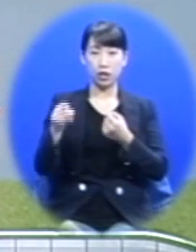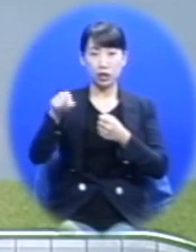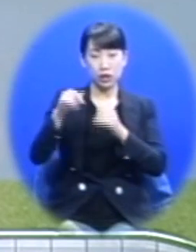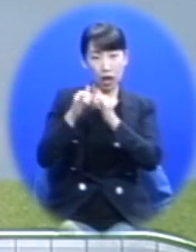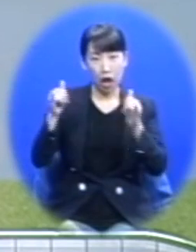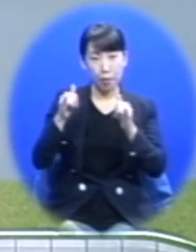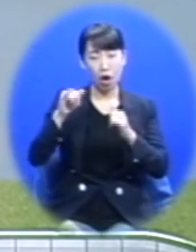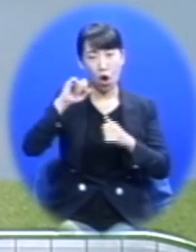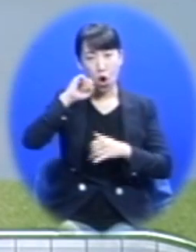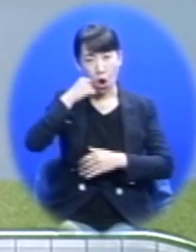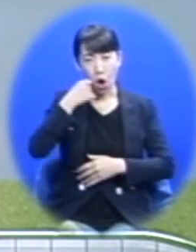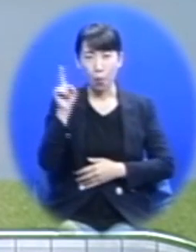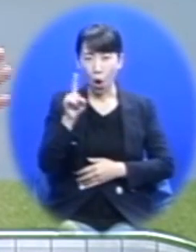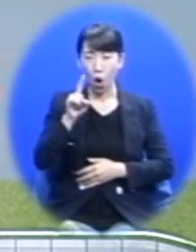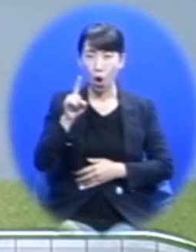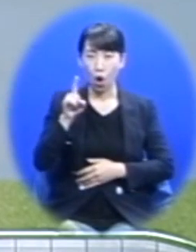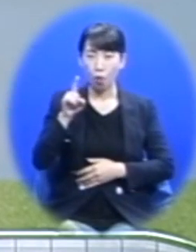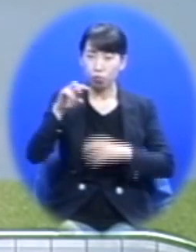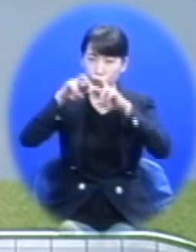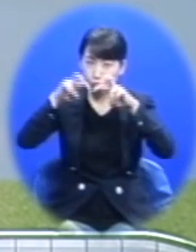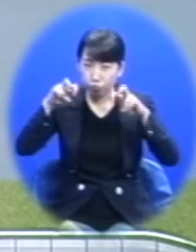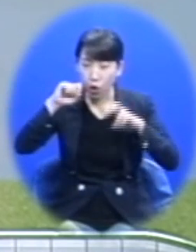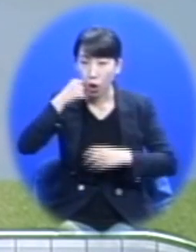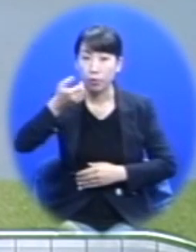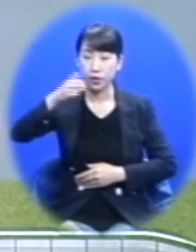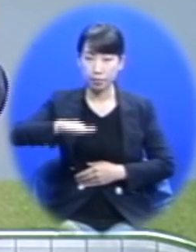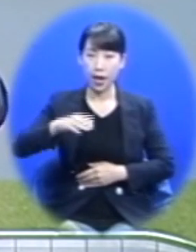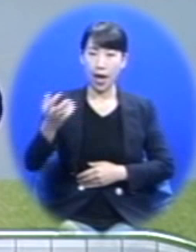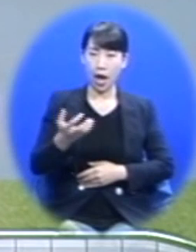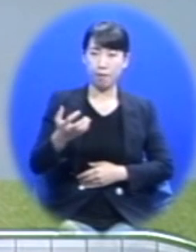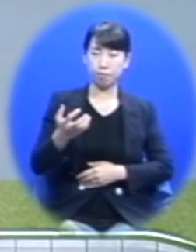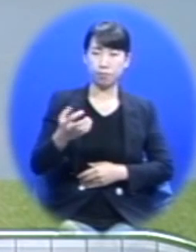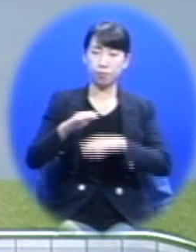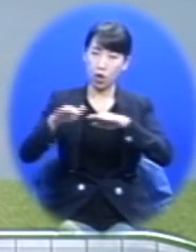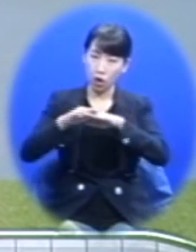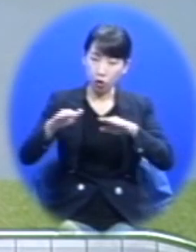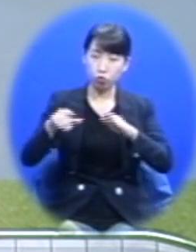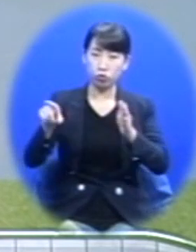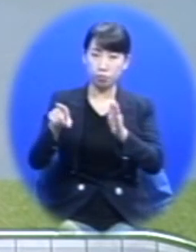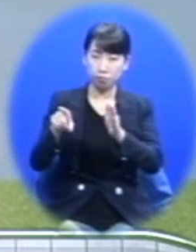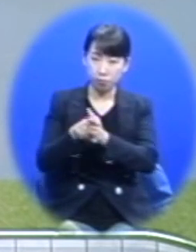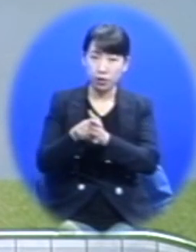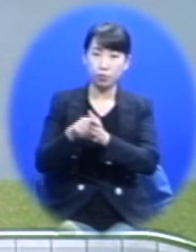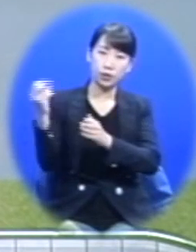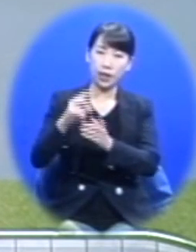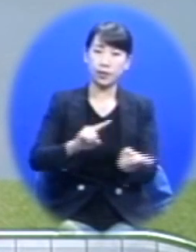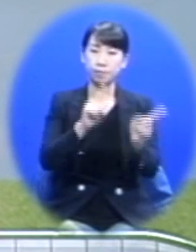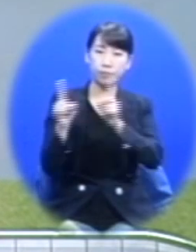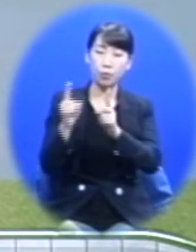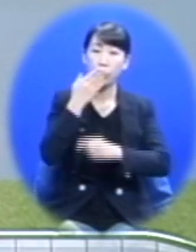없지만 우리가 그의 아픔이 해결되고 또 그가 다시 믿음 안에 설 수 있게 되기를 위해서 기도해 드려야 됩니다.